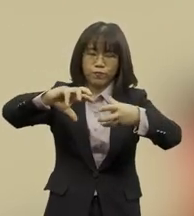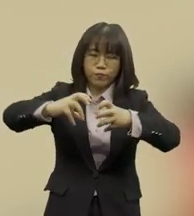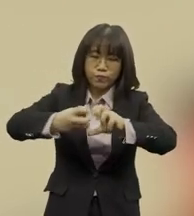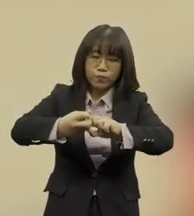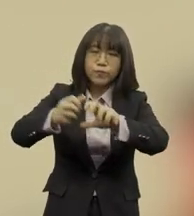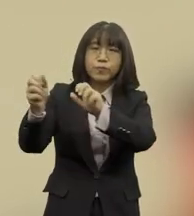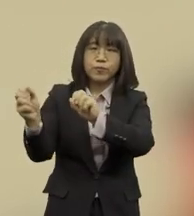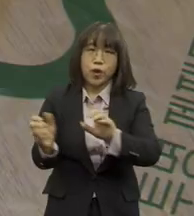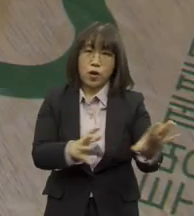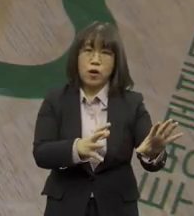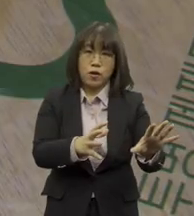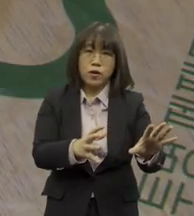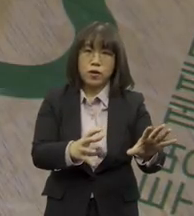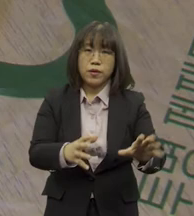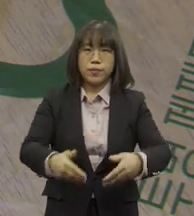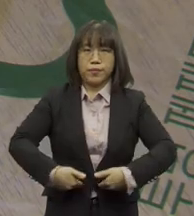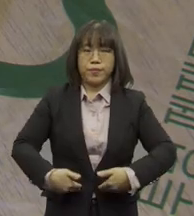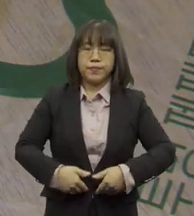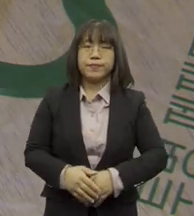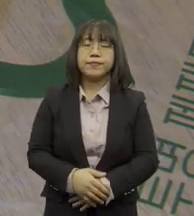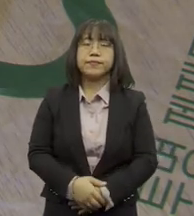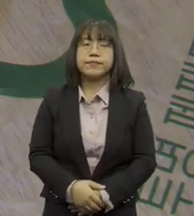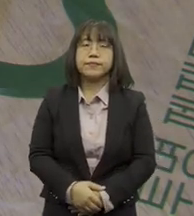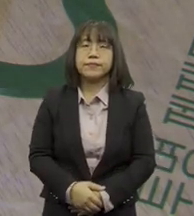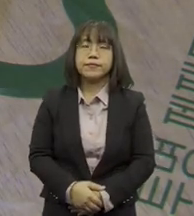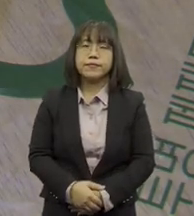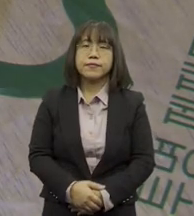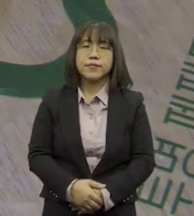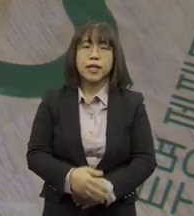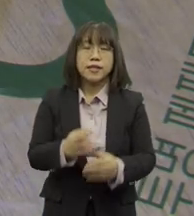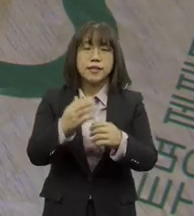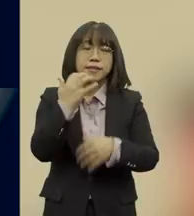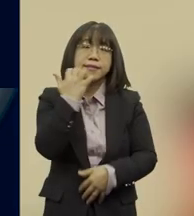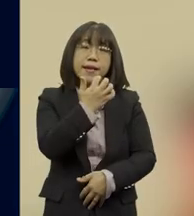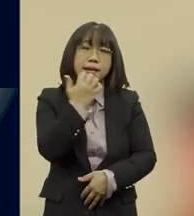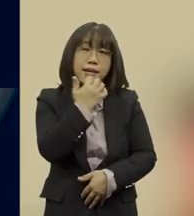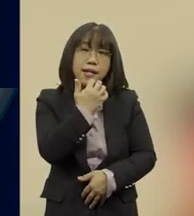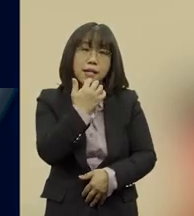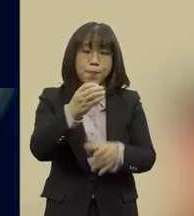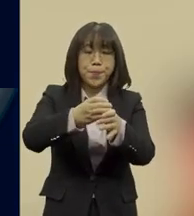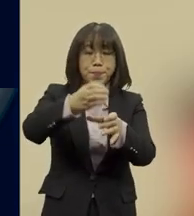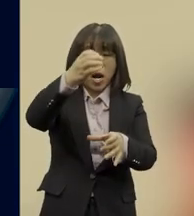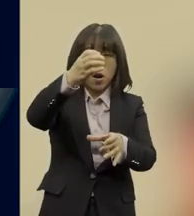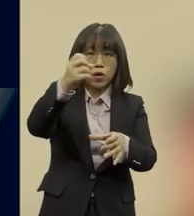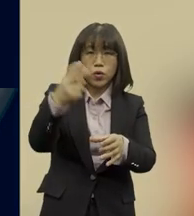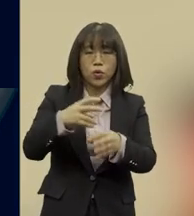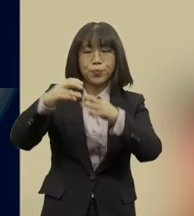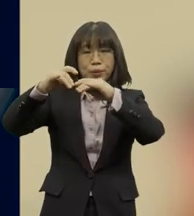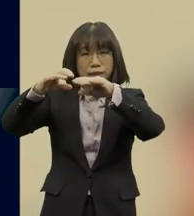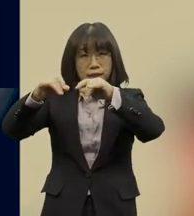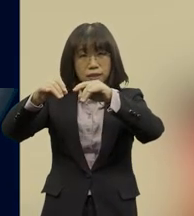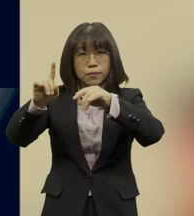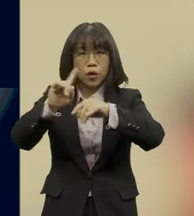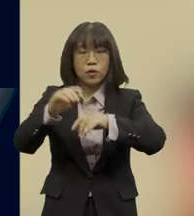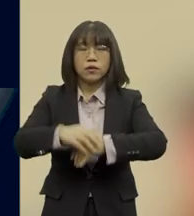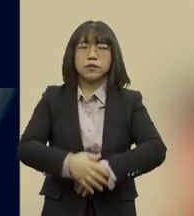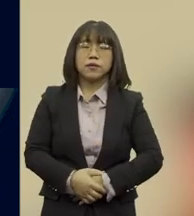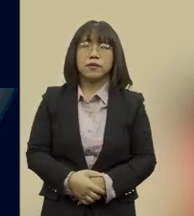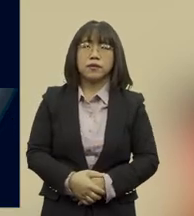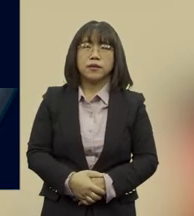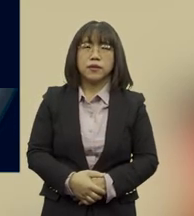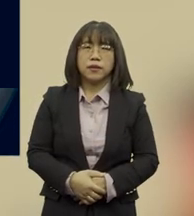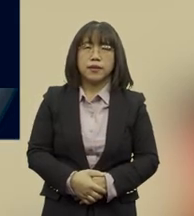위해 찌그러뜨린 뒤 뚜껑을 닫아 배출하면 됩니다. 색이 있는 유색 페트병이나 플라스틱 용기의